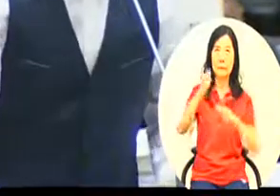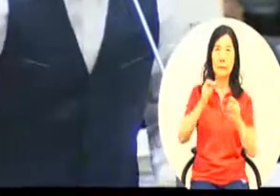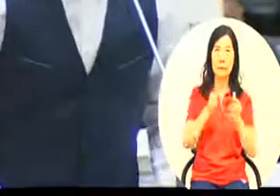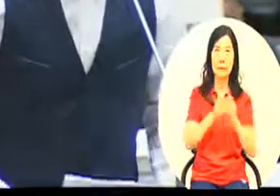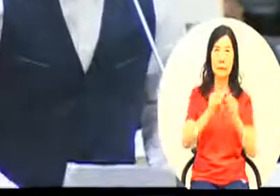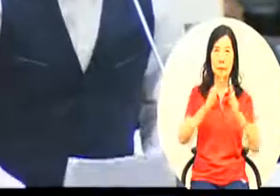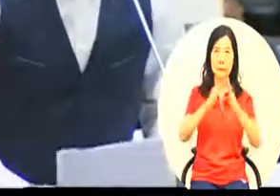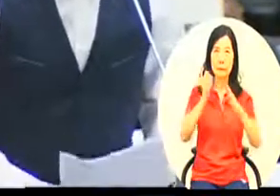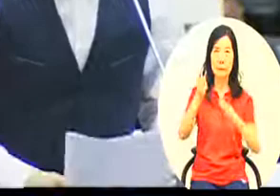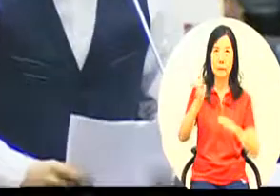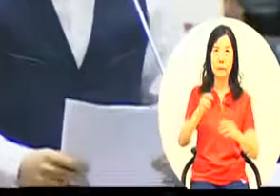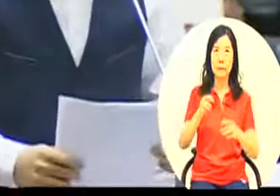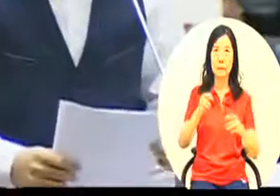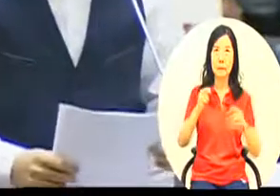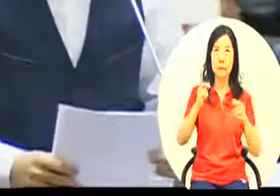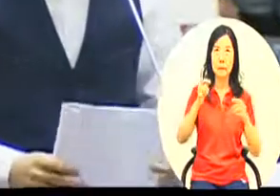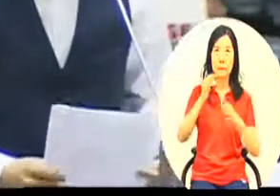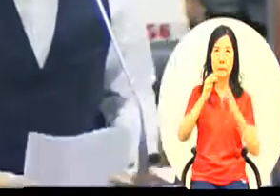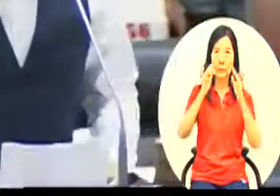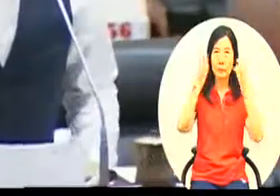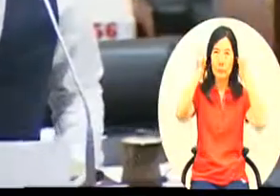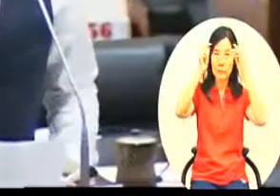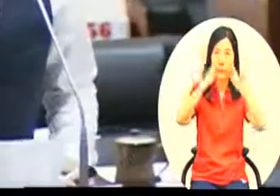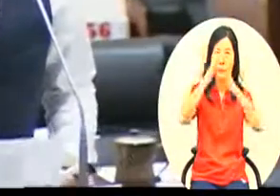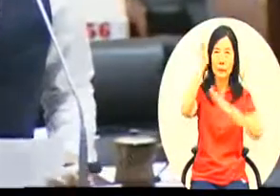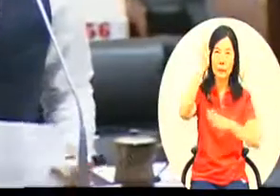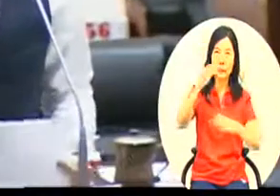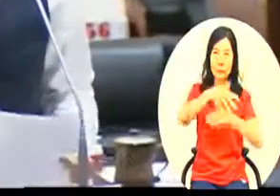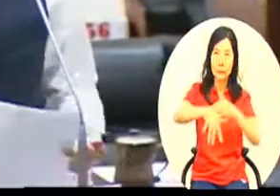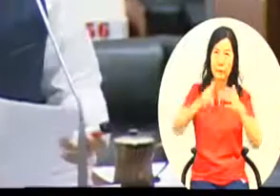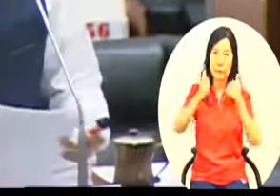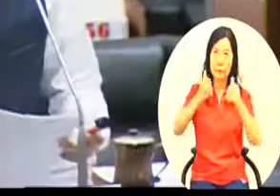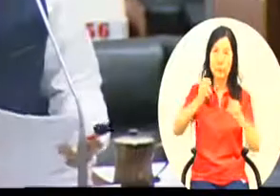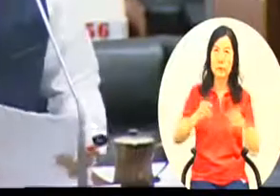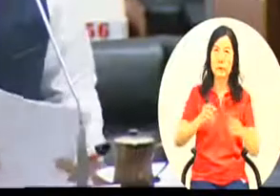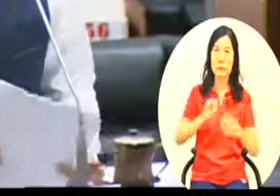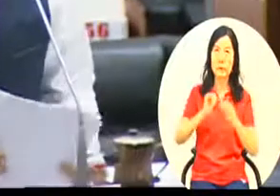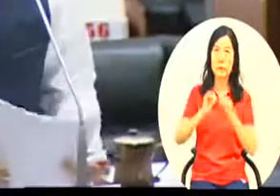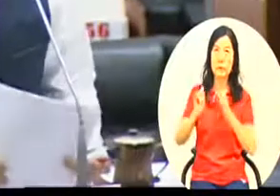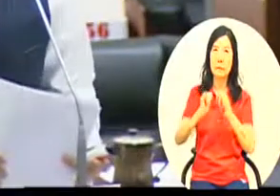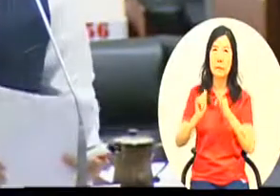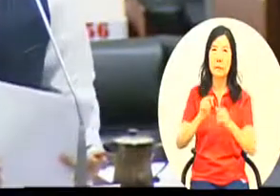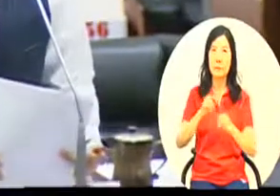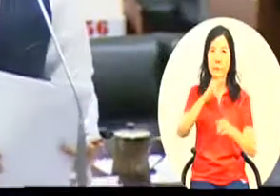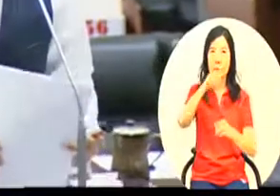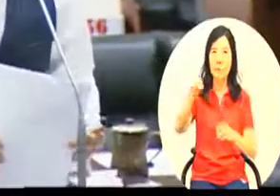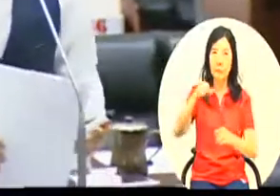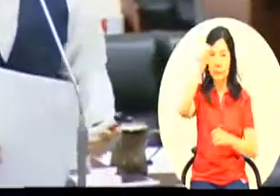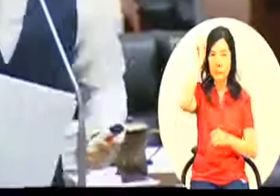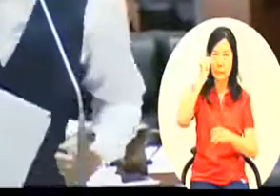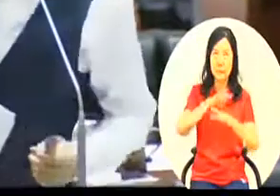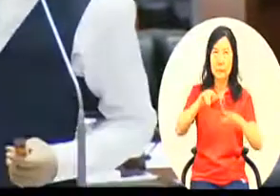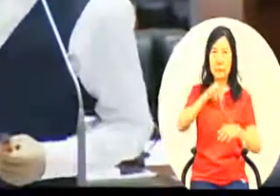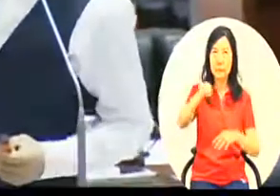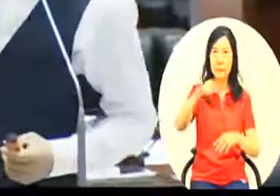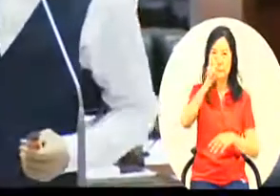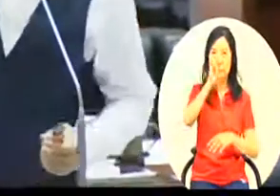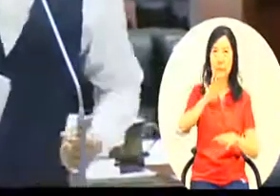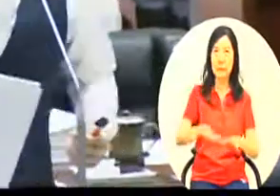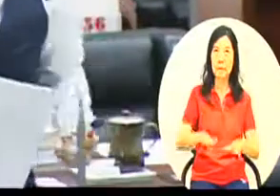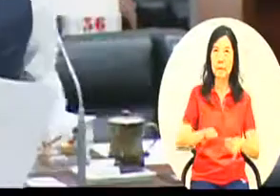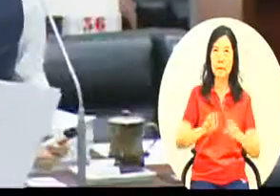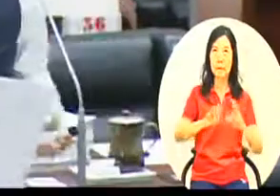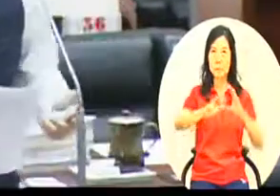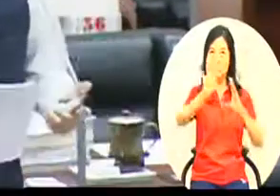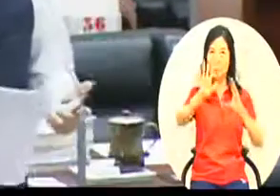及我们高雄市政府的各局处所长，各位市民朋友，大家早安，大家好。那我的总咨询就开始，请放影